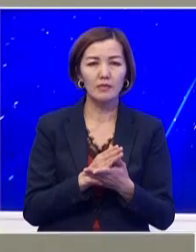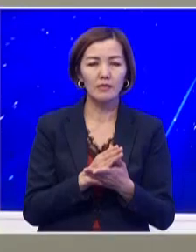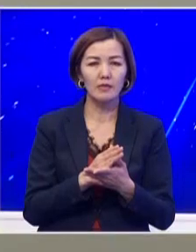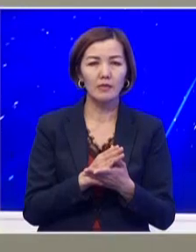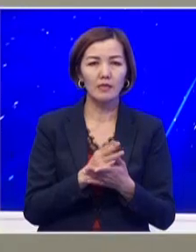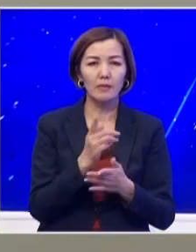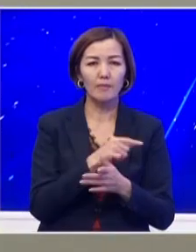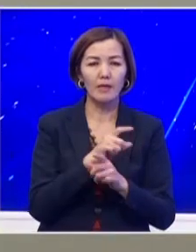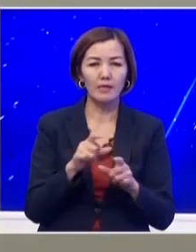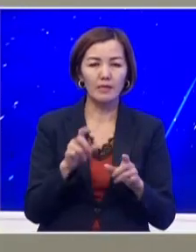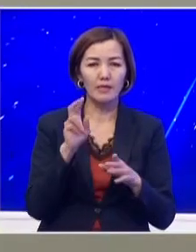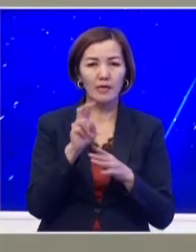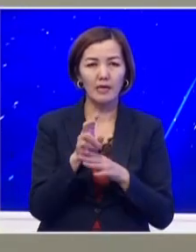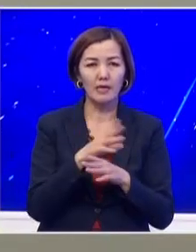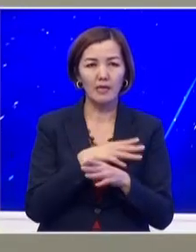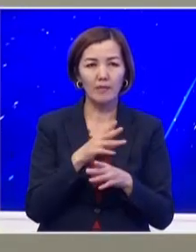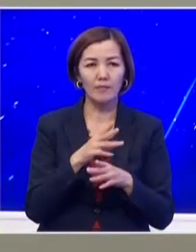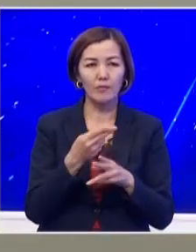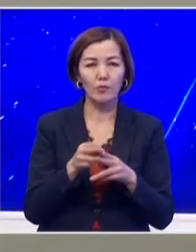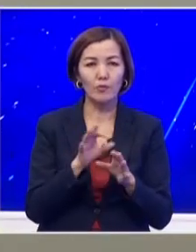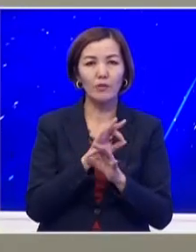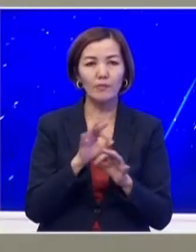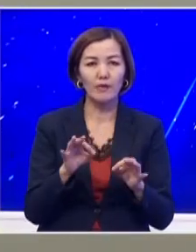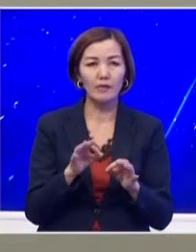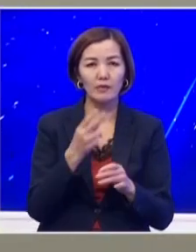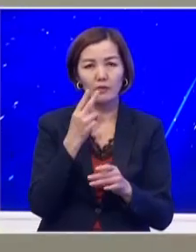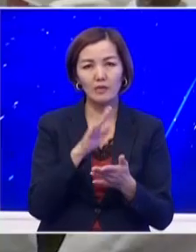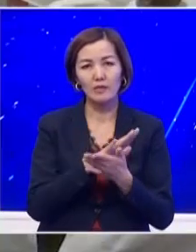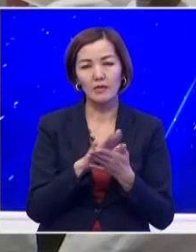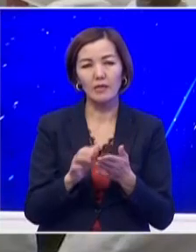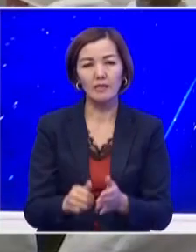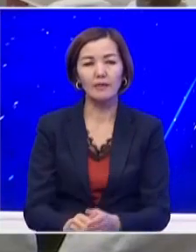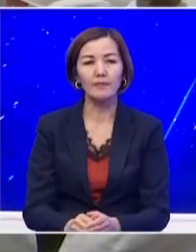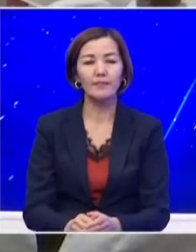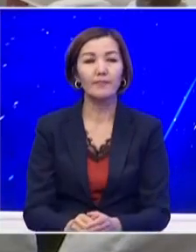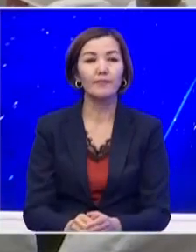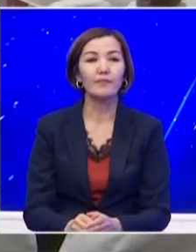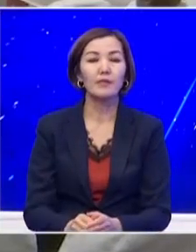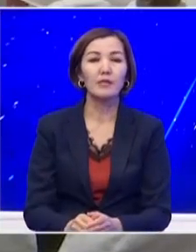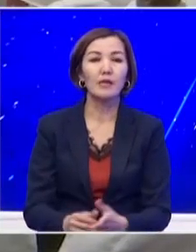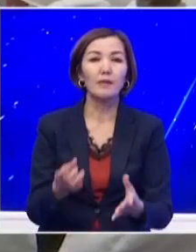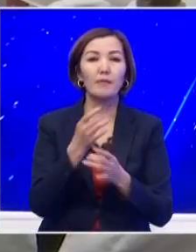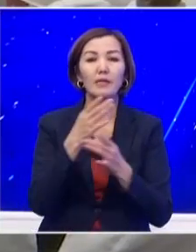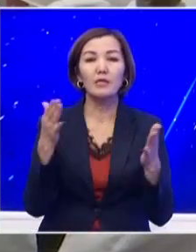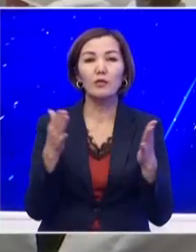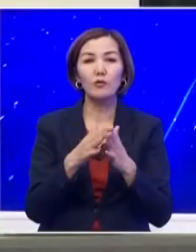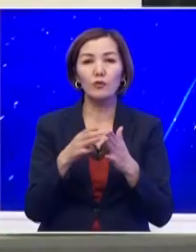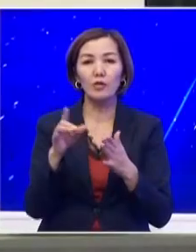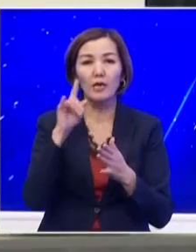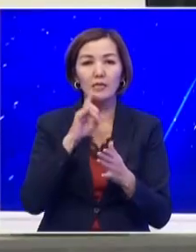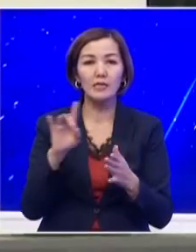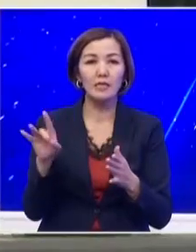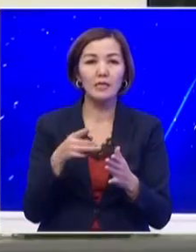қараламын. Жансая өте жақсы қыз, жақсы қарайды. Осыдан кейін аудандық мәдениет үйінде Қазақстан